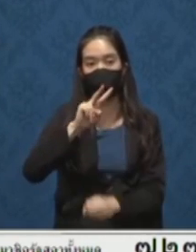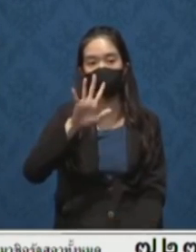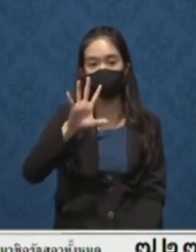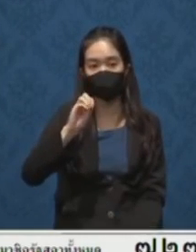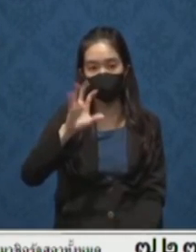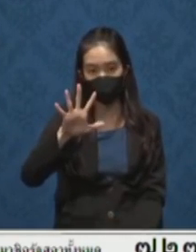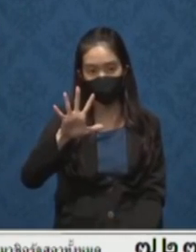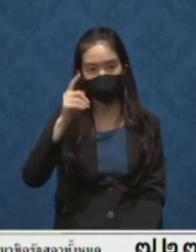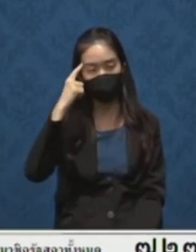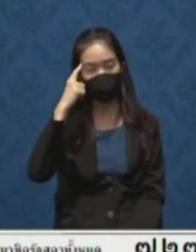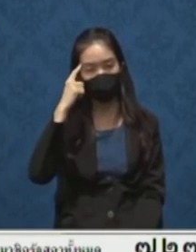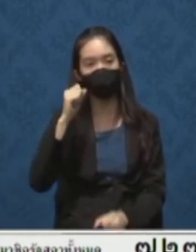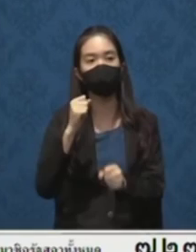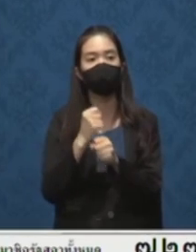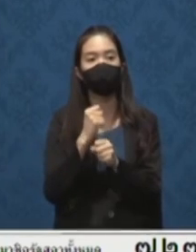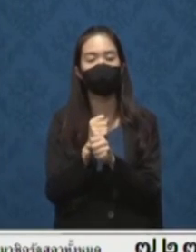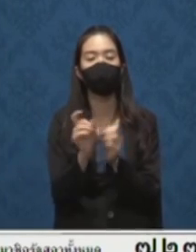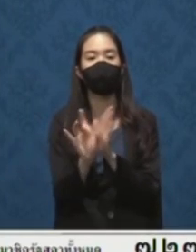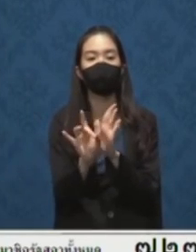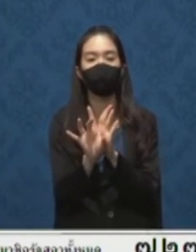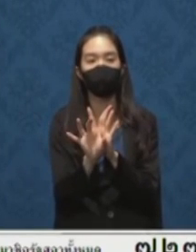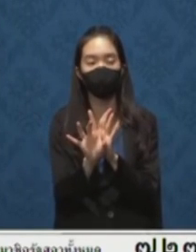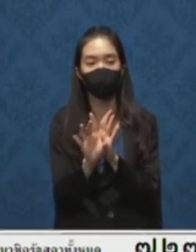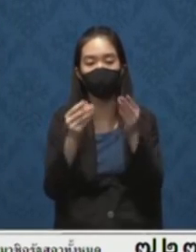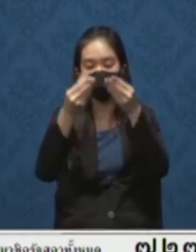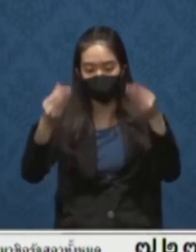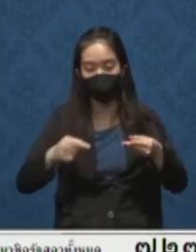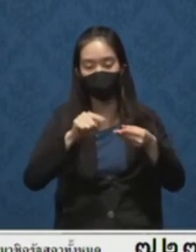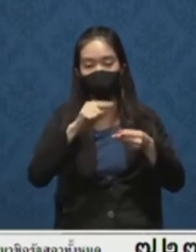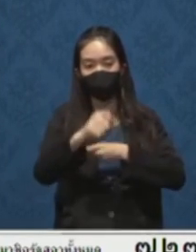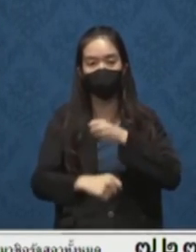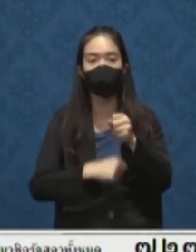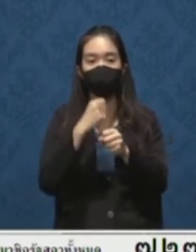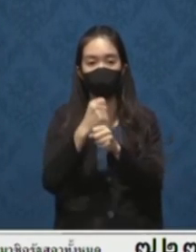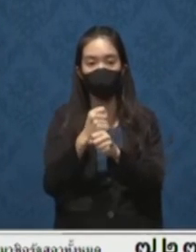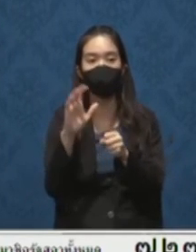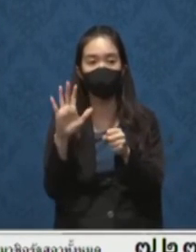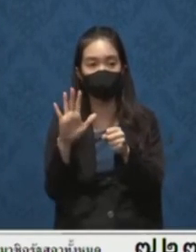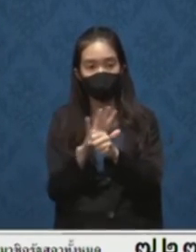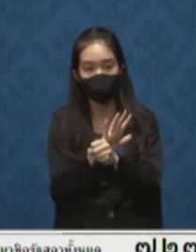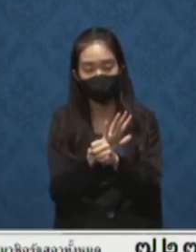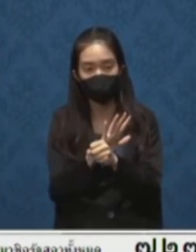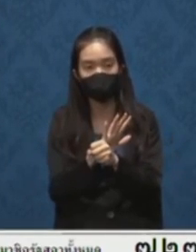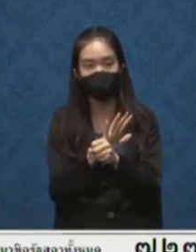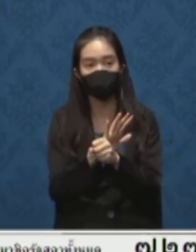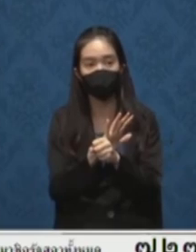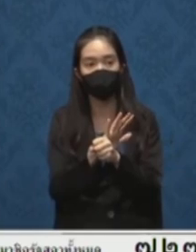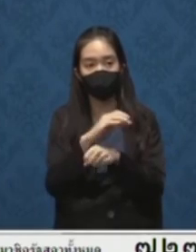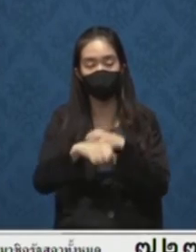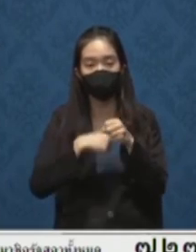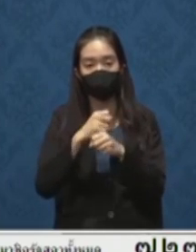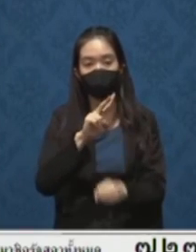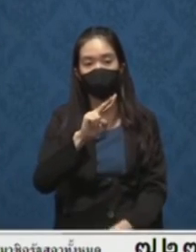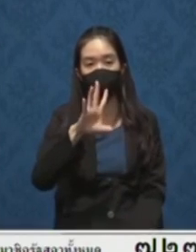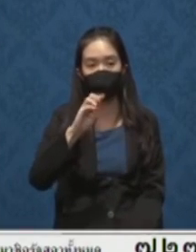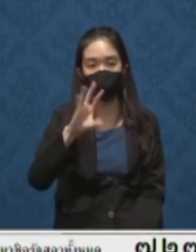จะเป็นฉบบสุท้ายการรายงานในรอบปี...ของรอบปี 2565จะเป